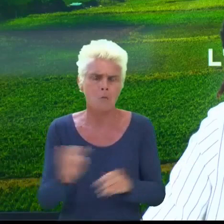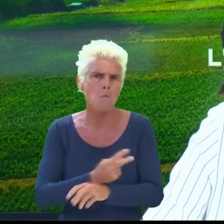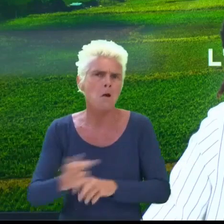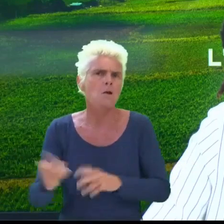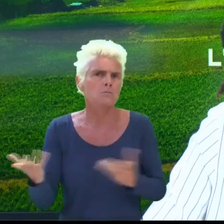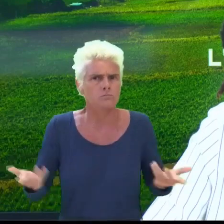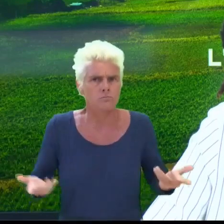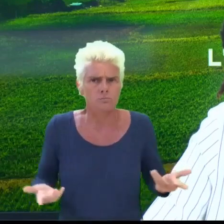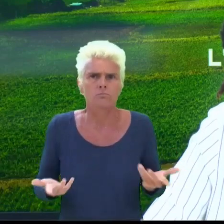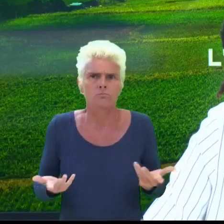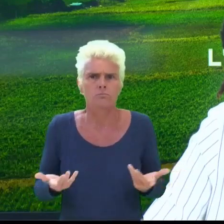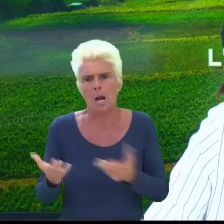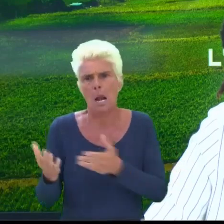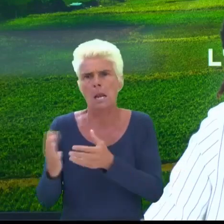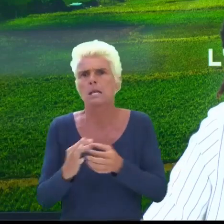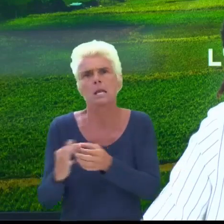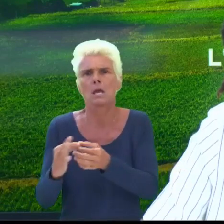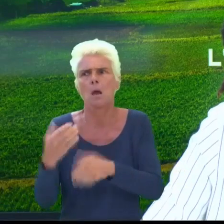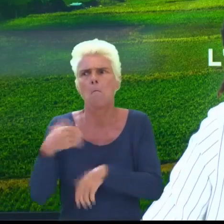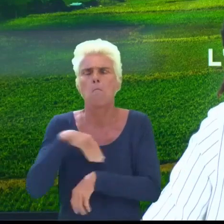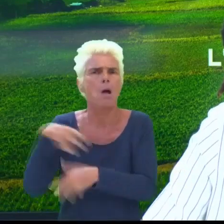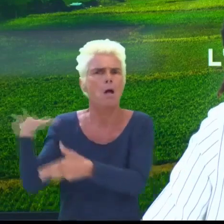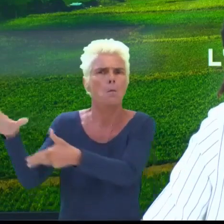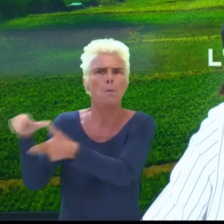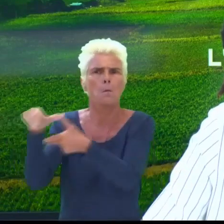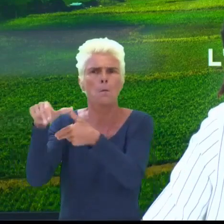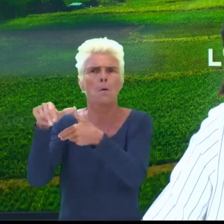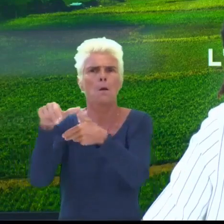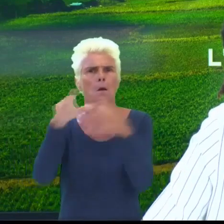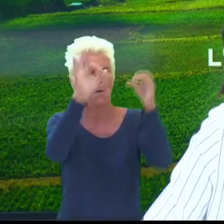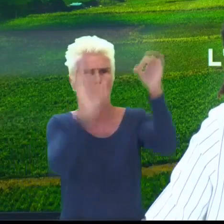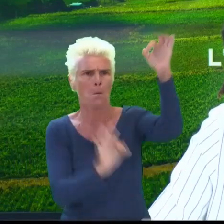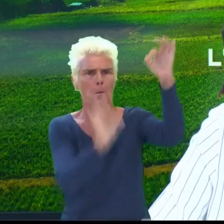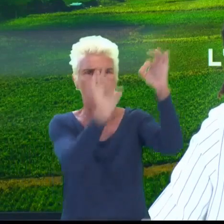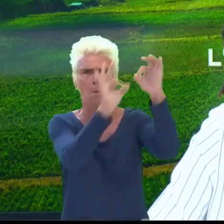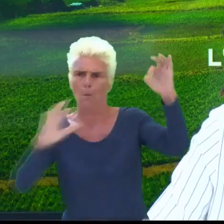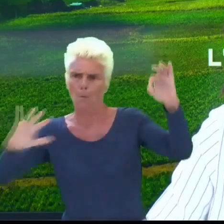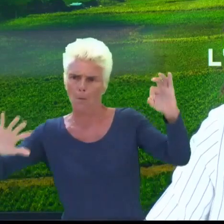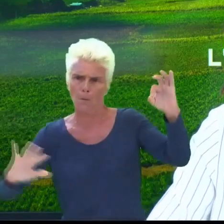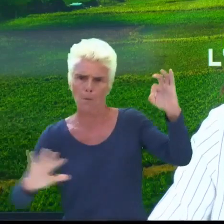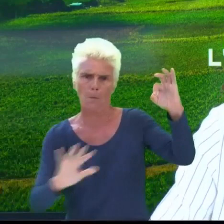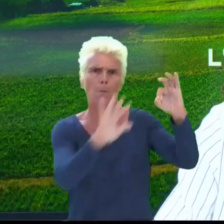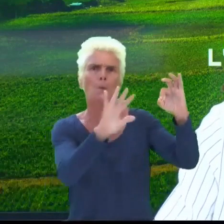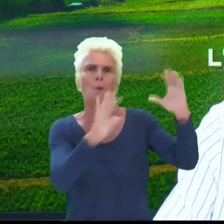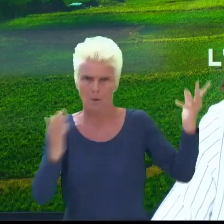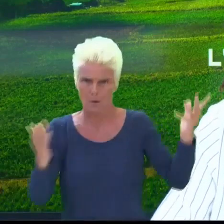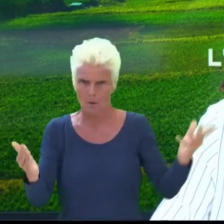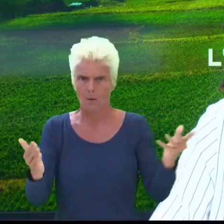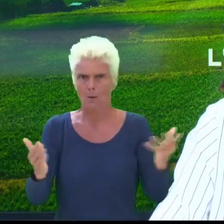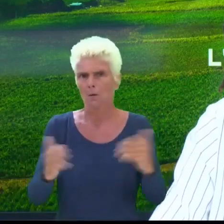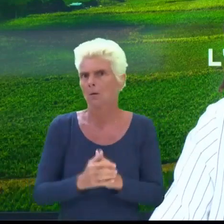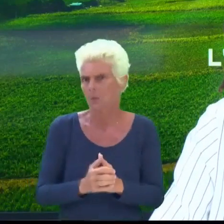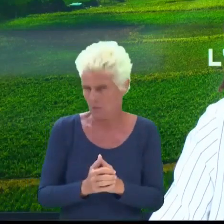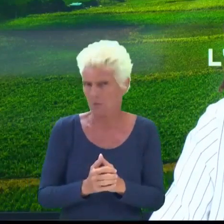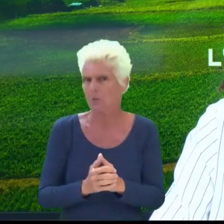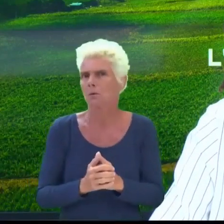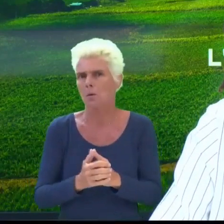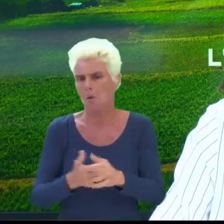directement lié à la à la trajectoire de Tamille qui a été revue plus proche de la Guadeloupe à 17